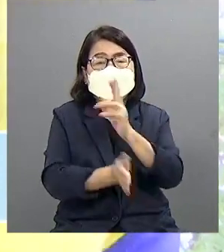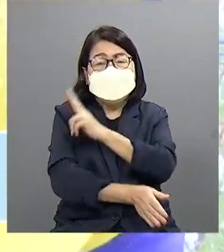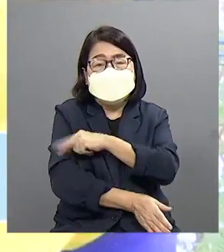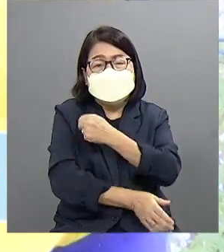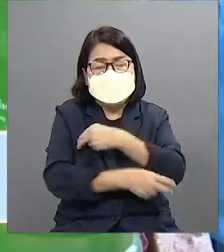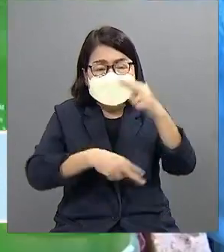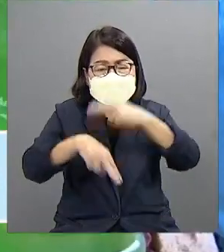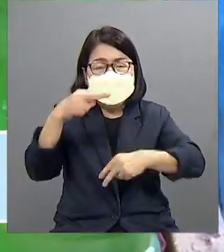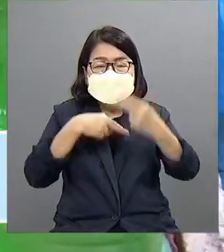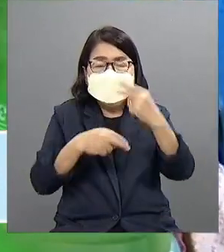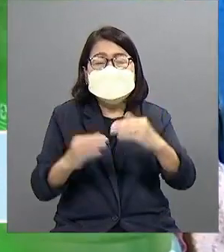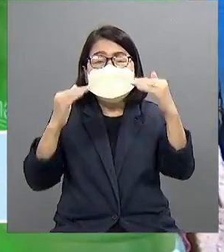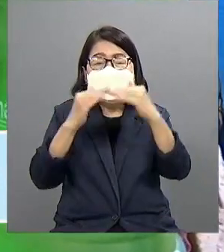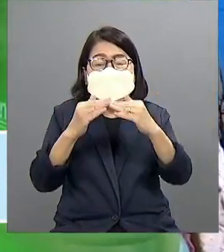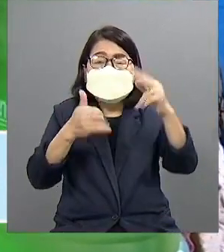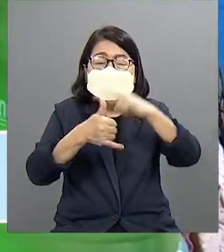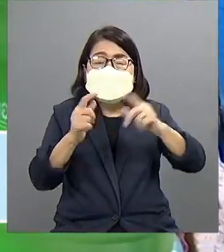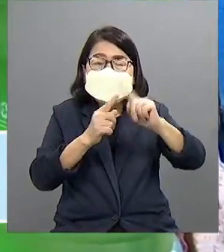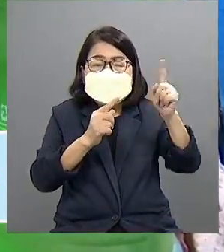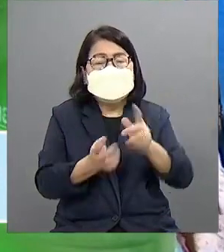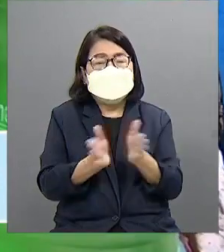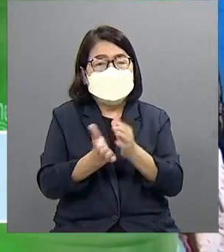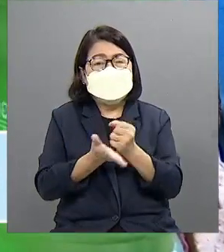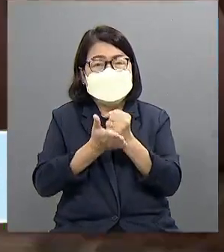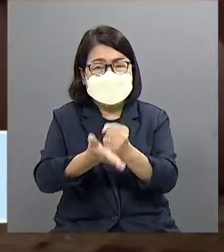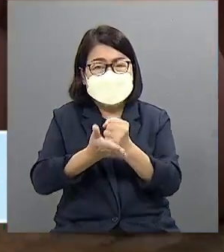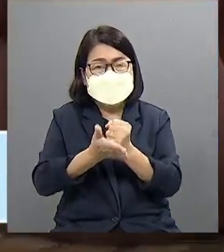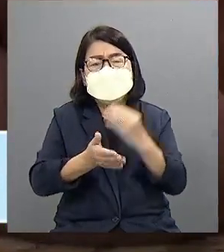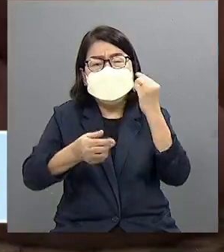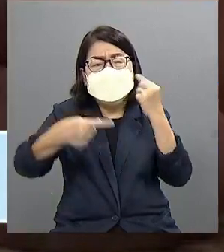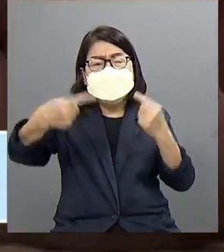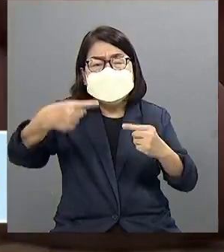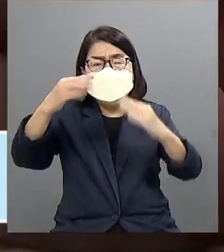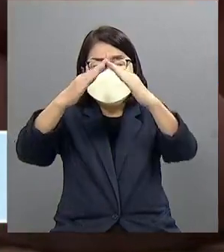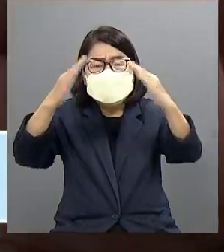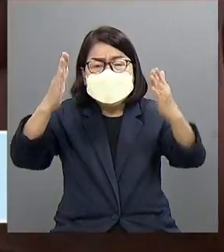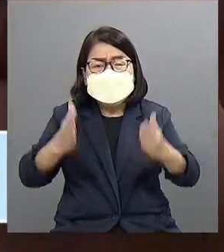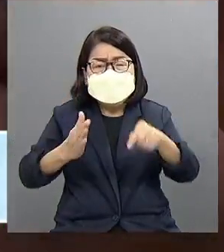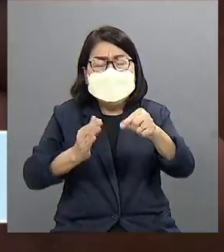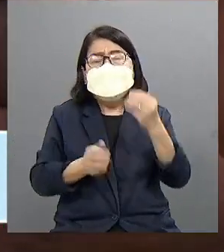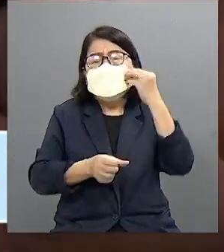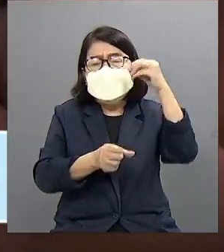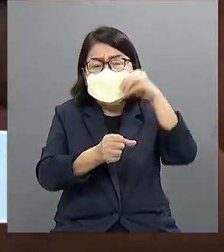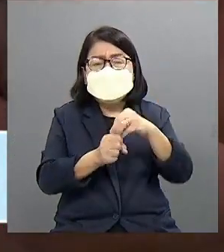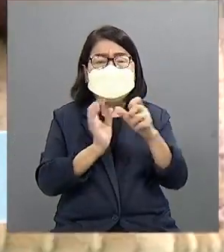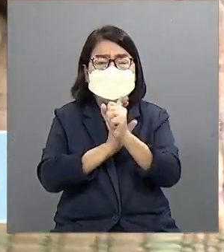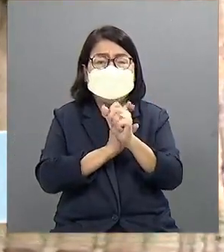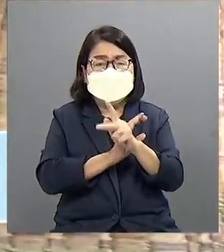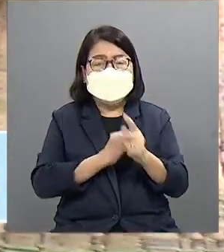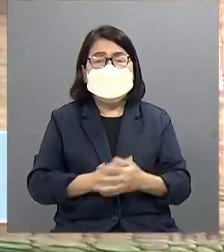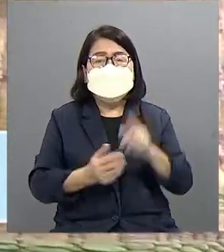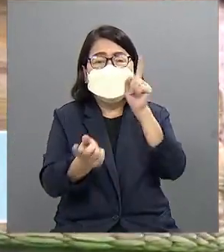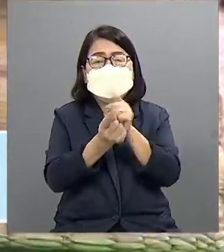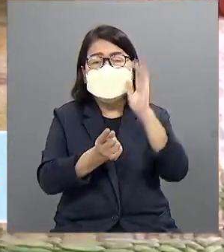ที่บ้านชั้นเดียวเลขที่7หมู่12ตำบลต้นพึ่งอำเภอพังโคนจังหวัดสกลนครค่ะไปพบนายบุญทันวรรณชัย